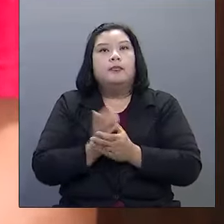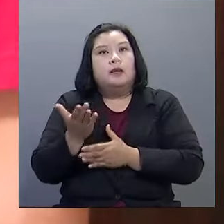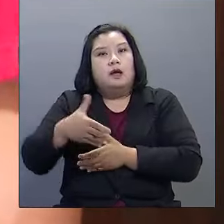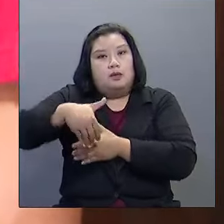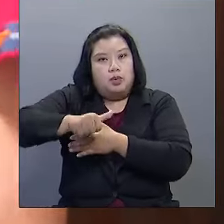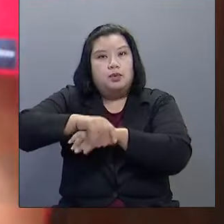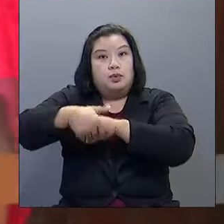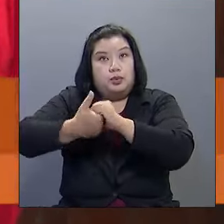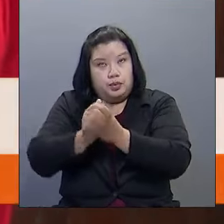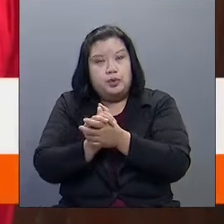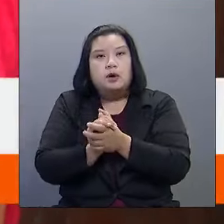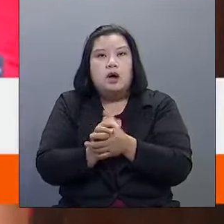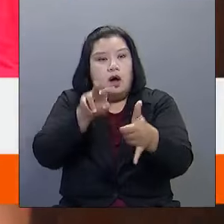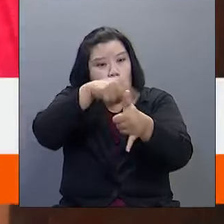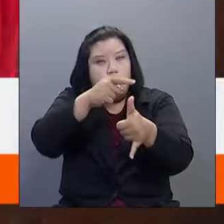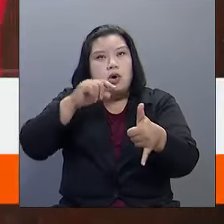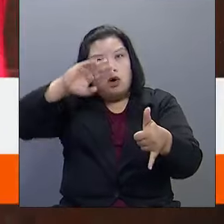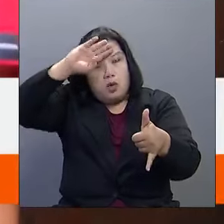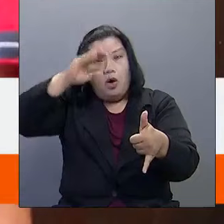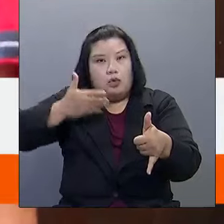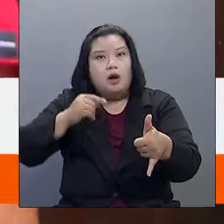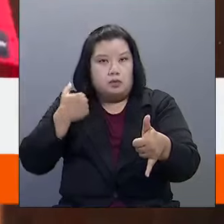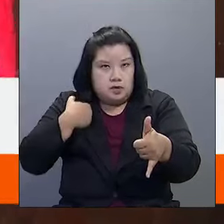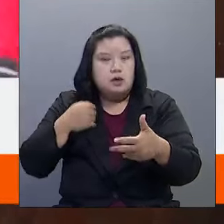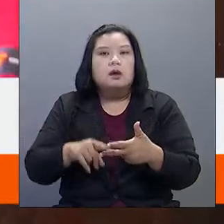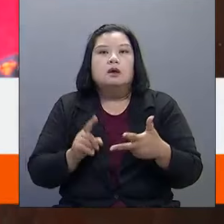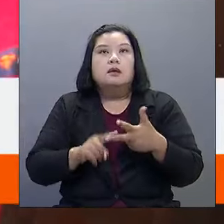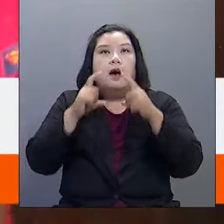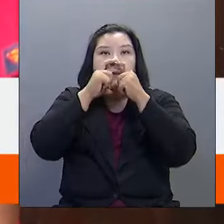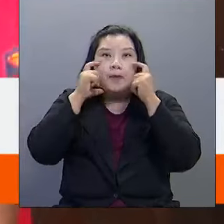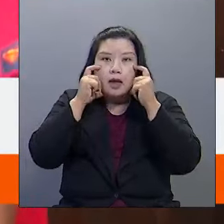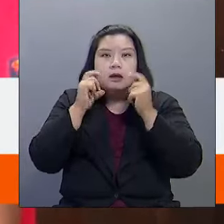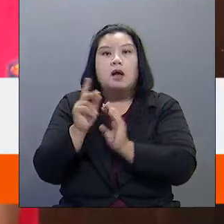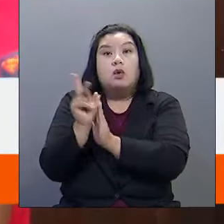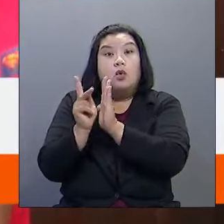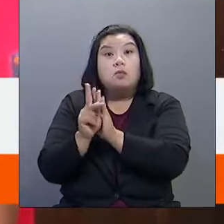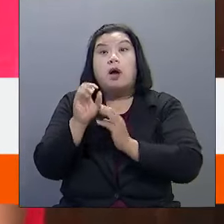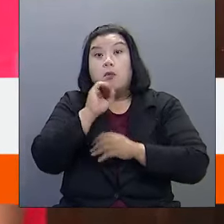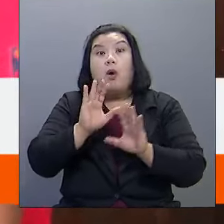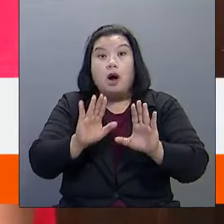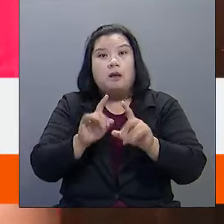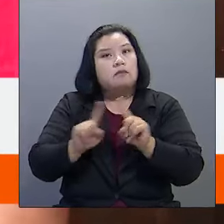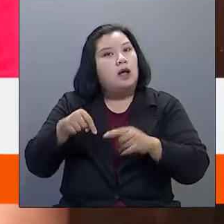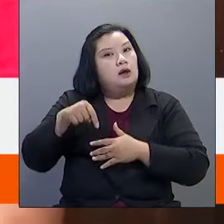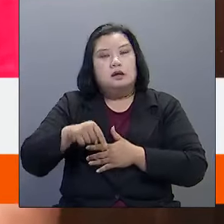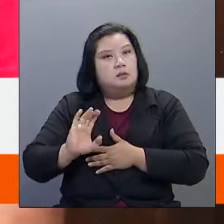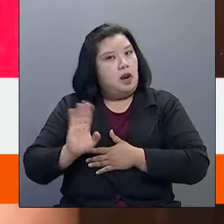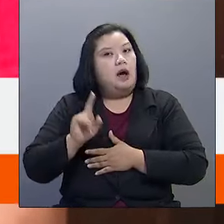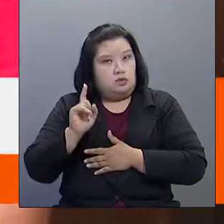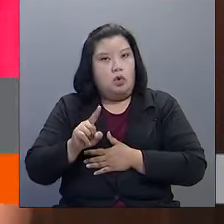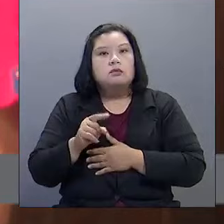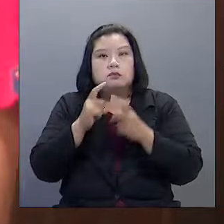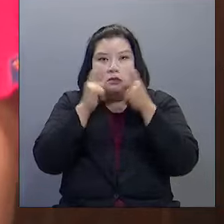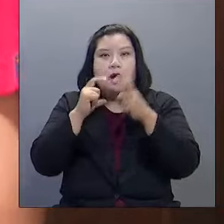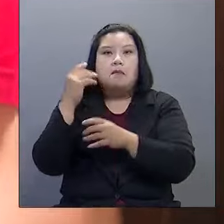ปกติครับที่ล้างมือก็ใส่แมสถือแม้กฎหมายเขาจะไม่ห้ามแล้วแต่เราก็ต้องป้องกันไว้ก่อนครับ